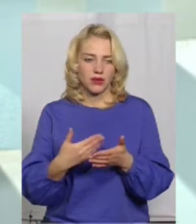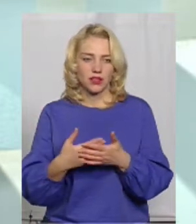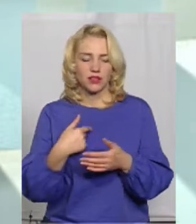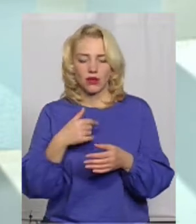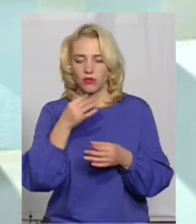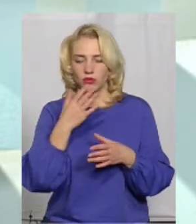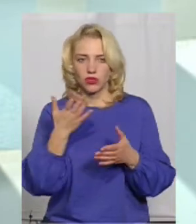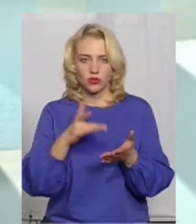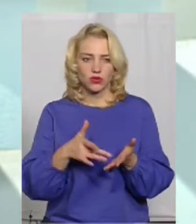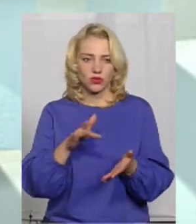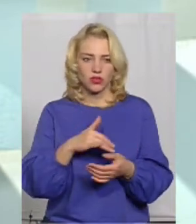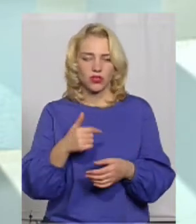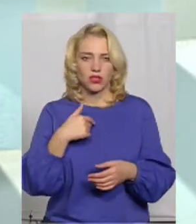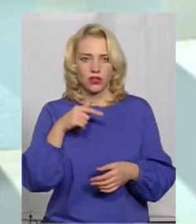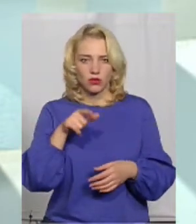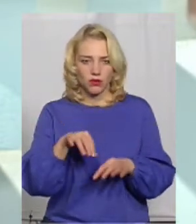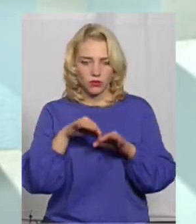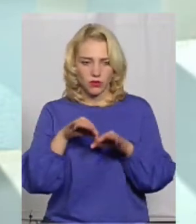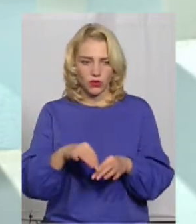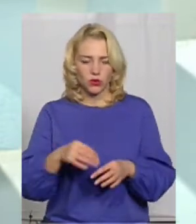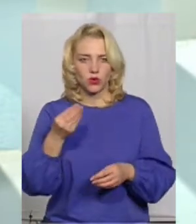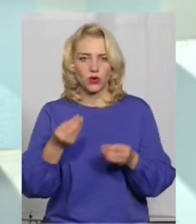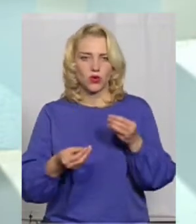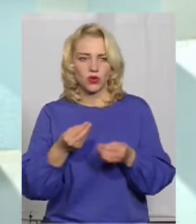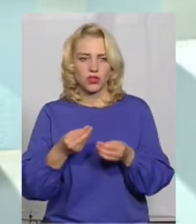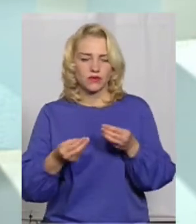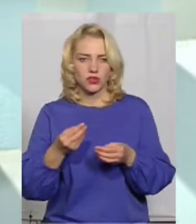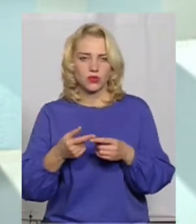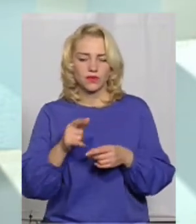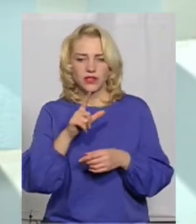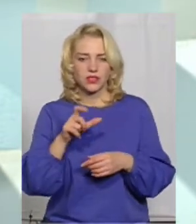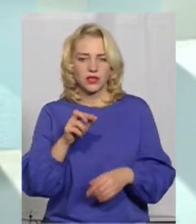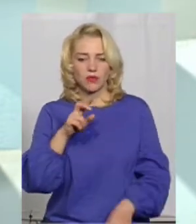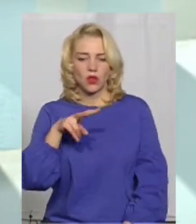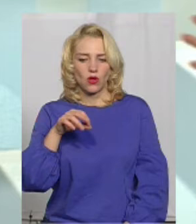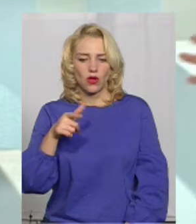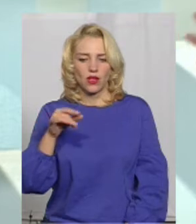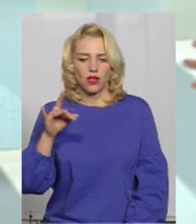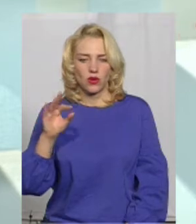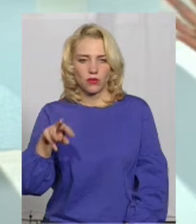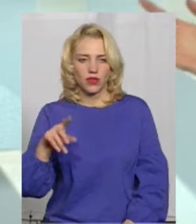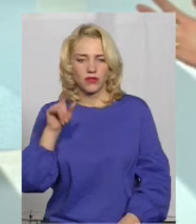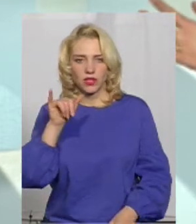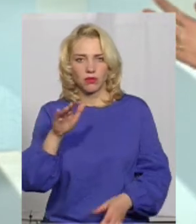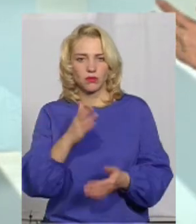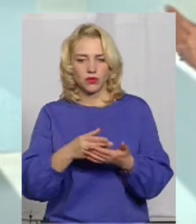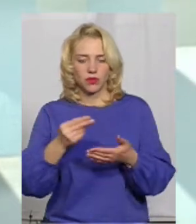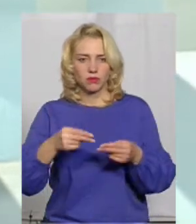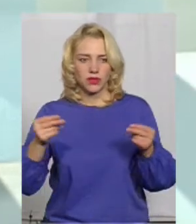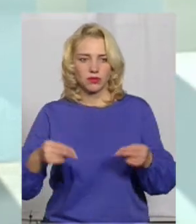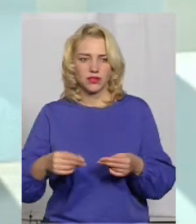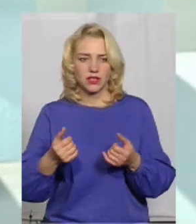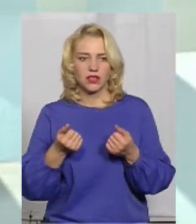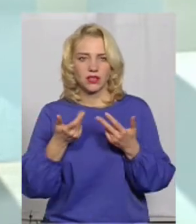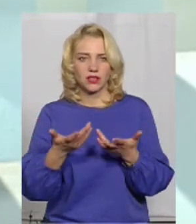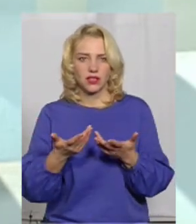будь-яку сторінку, написати, я тобі проведу розіграш з якимось там лівим блогером, і в тебе там прийде кількість підписників така-то, така-то. Ти ж не